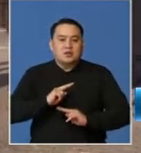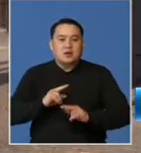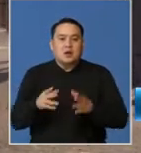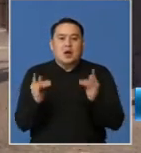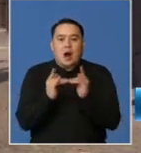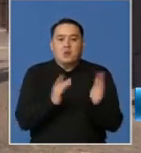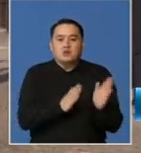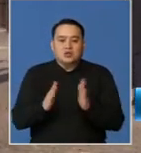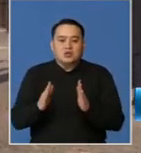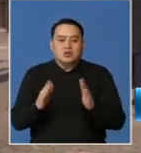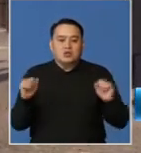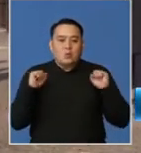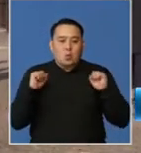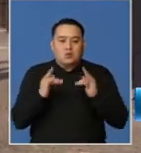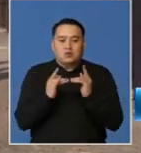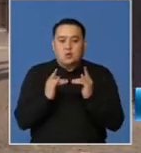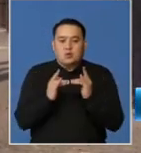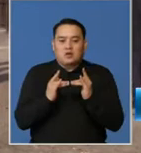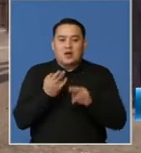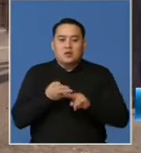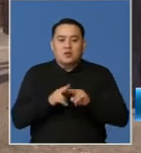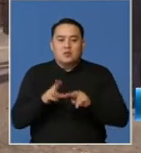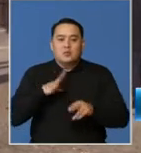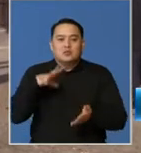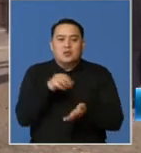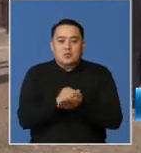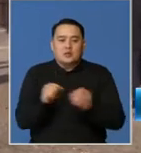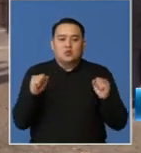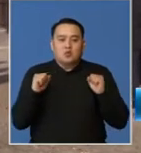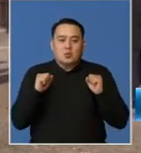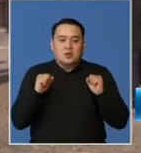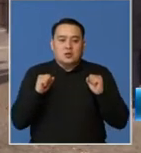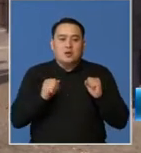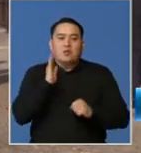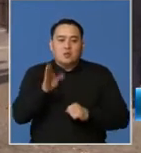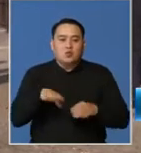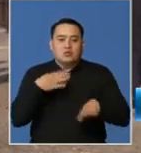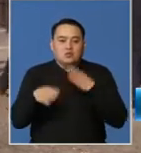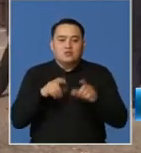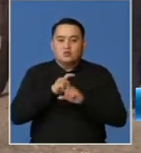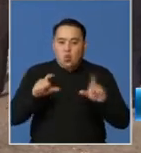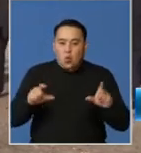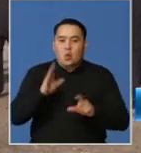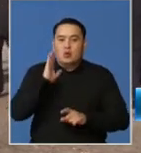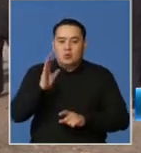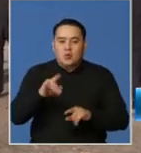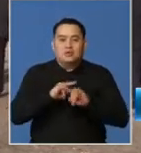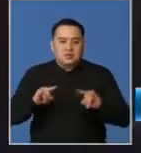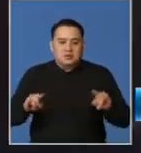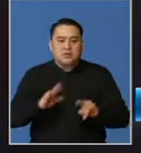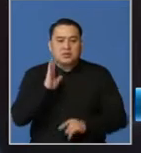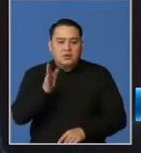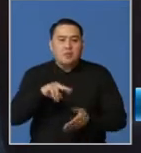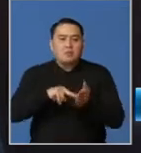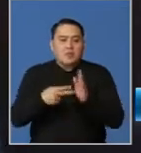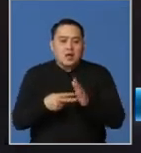«Общежитие», это для спорткомплекса «Тарлан». Здесь будет, это, в будущем будет здесь школа, детские сады. В